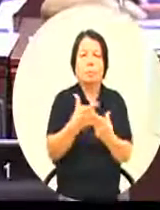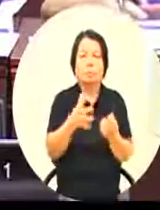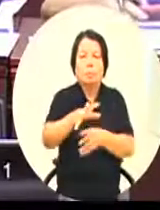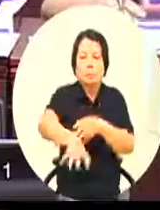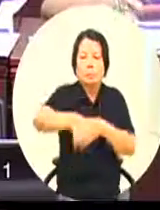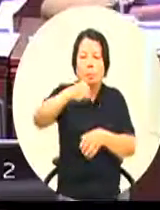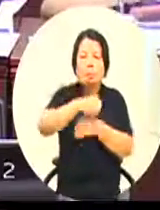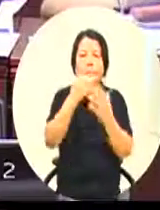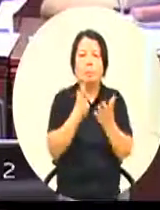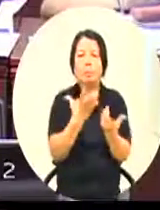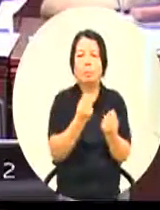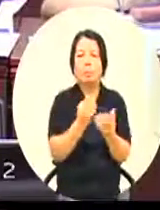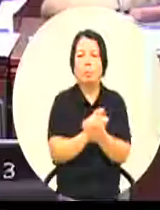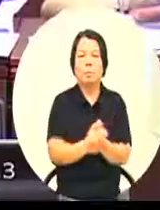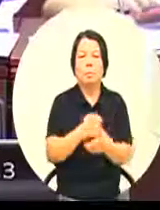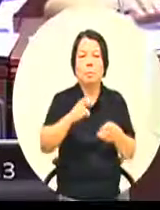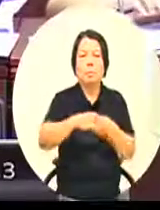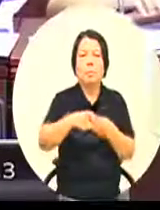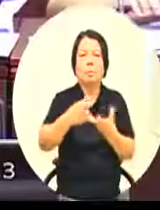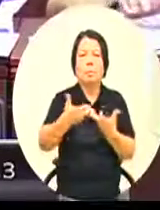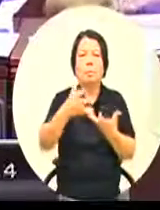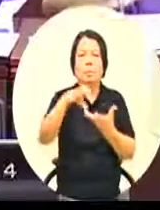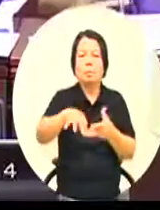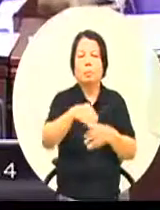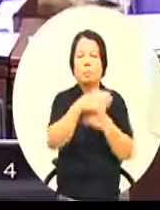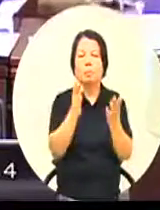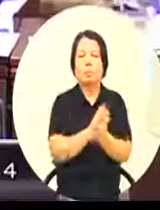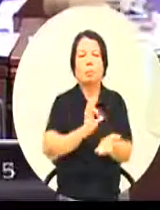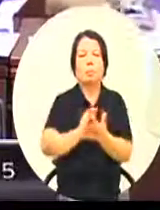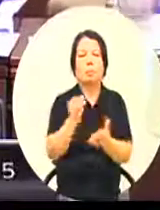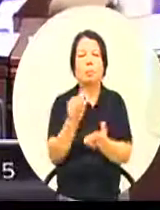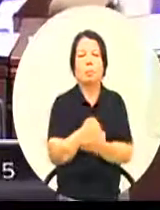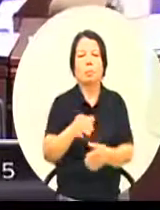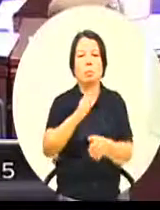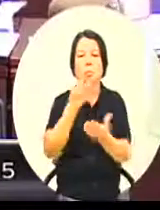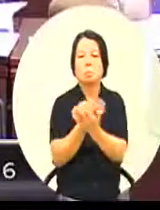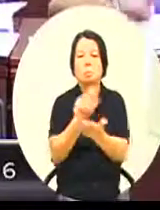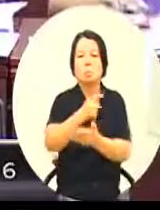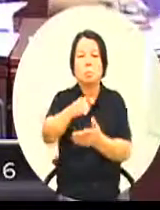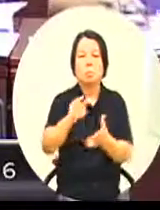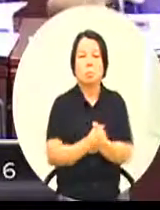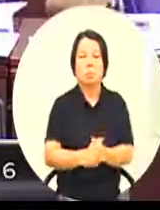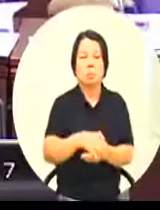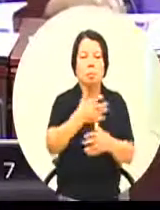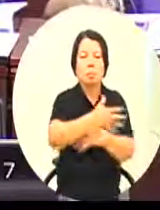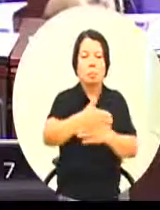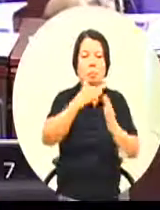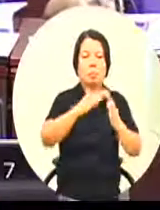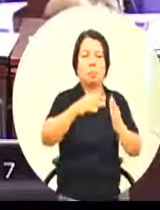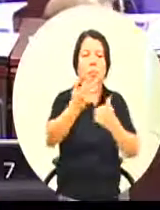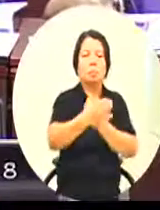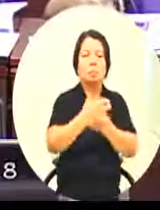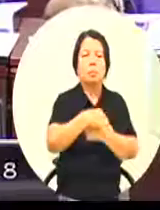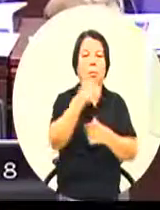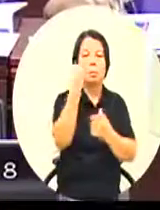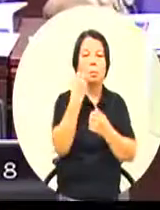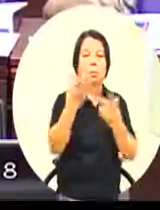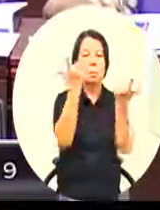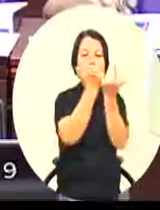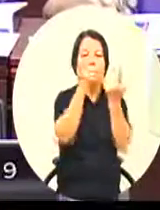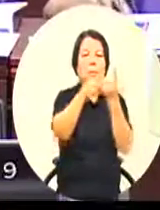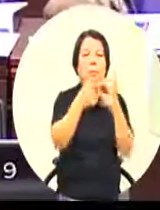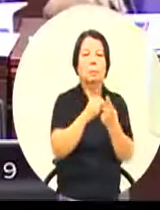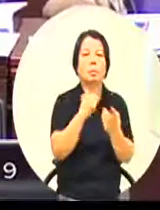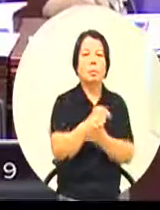公务跟环保自己都不够用哦。所以我们其实很感谢有5个县市支援我们，包括新北市、台中市、新